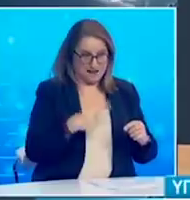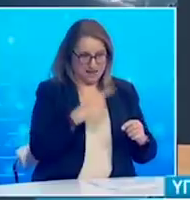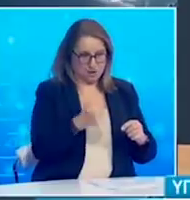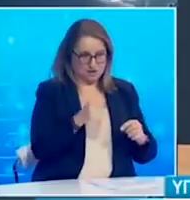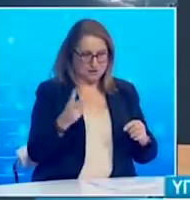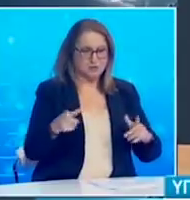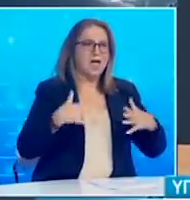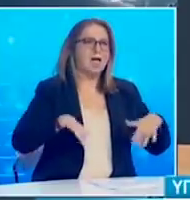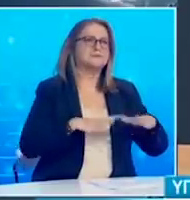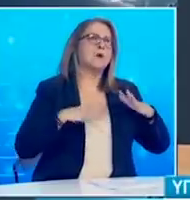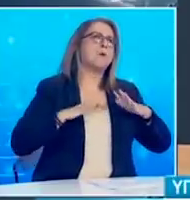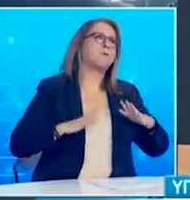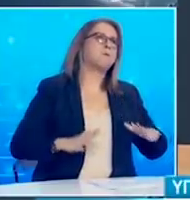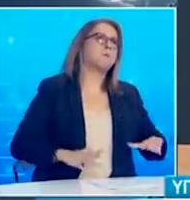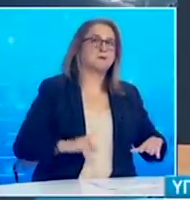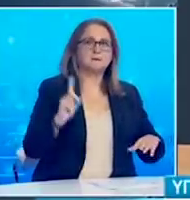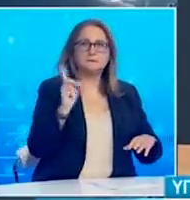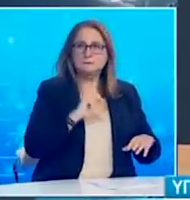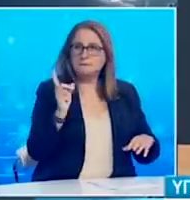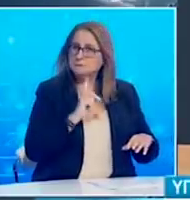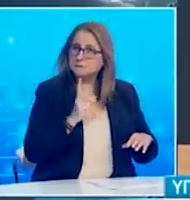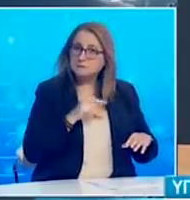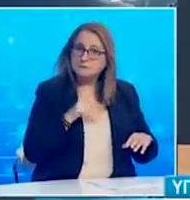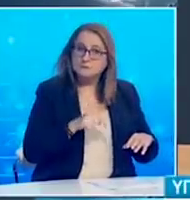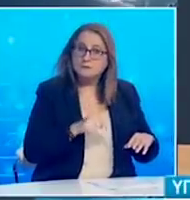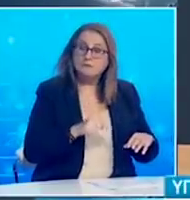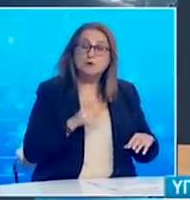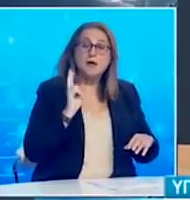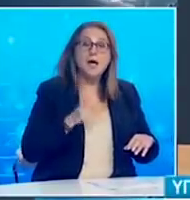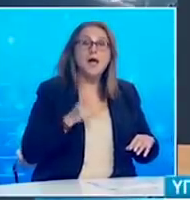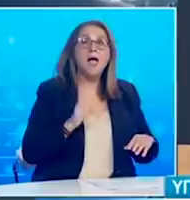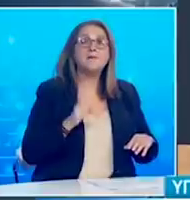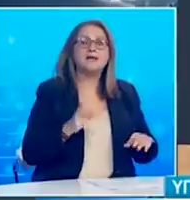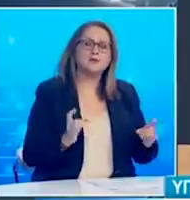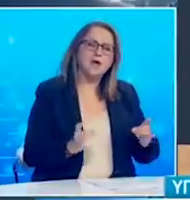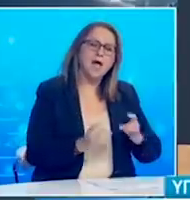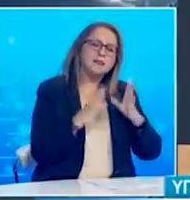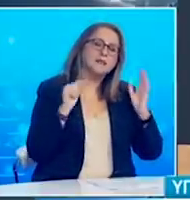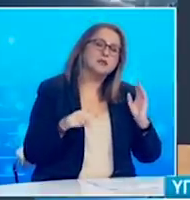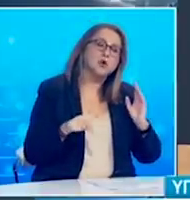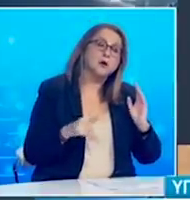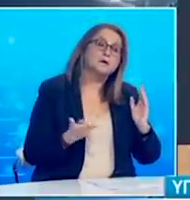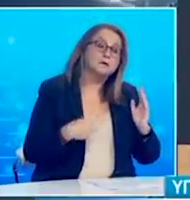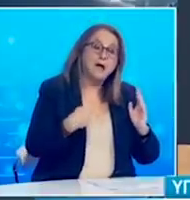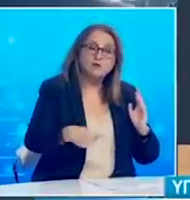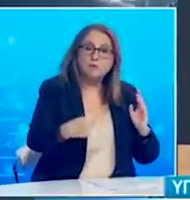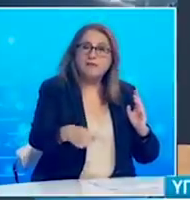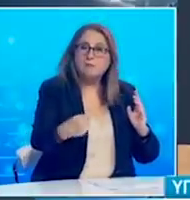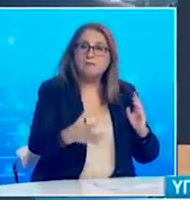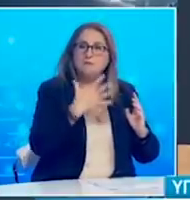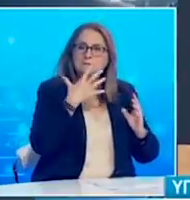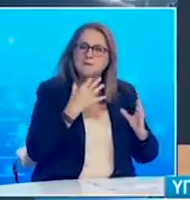ξεγελάει. Η επιδημία εξακολουθεί να δείχνει σημεία αυξητικής τάσης, με απλά λόγια, η επιδημία εξακολουθεί να